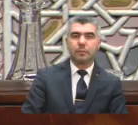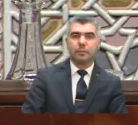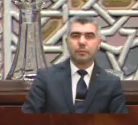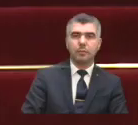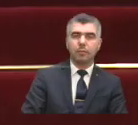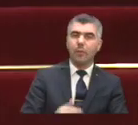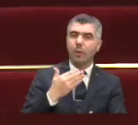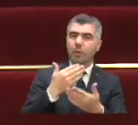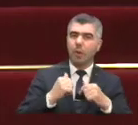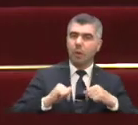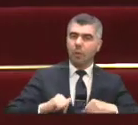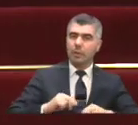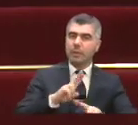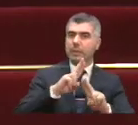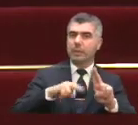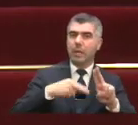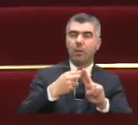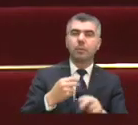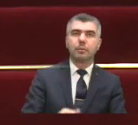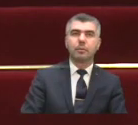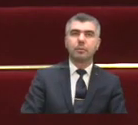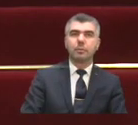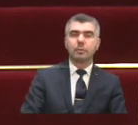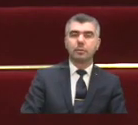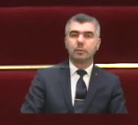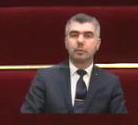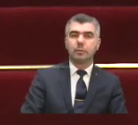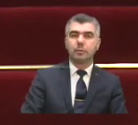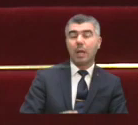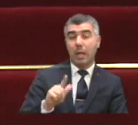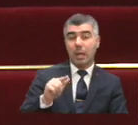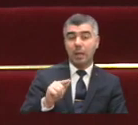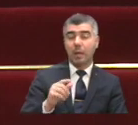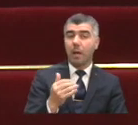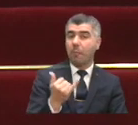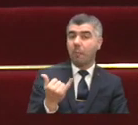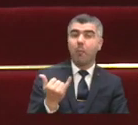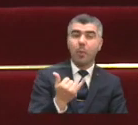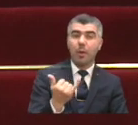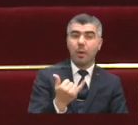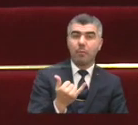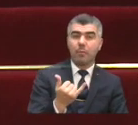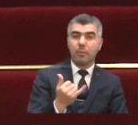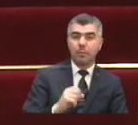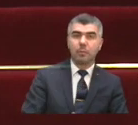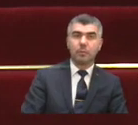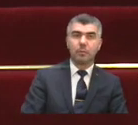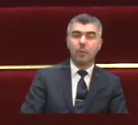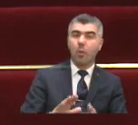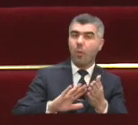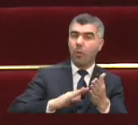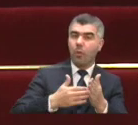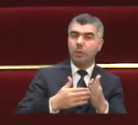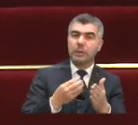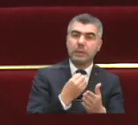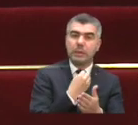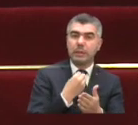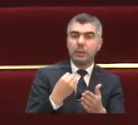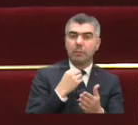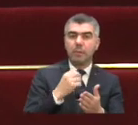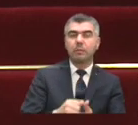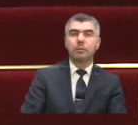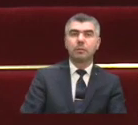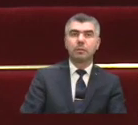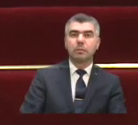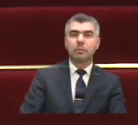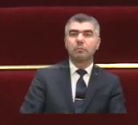شكرا سيد الوزير على الجواب ديالكم. هناك ثوره حقيقيه كيعرفها المنظومه الصحيه من